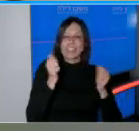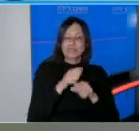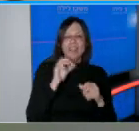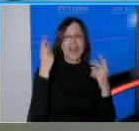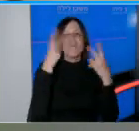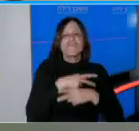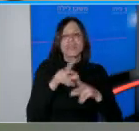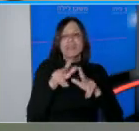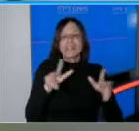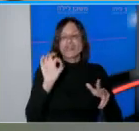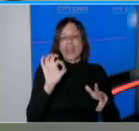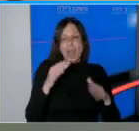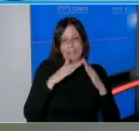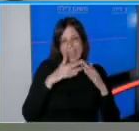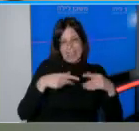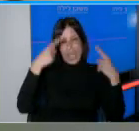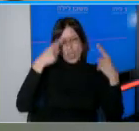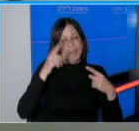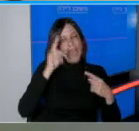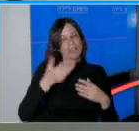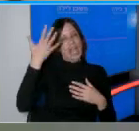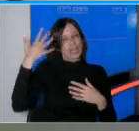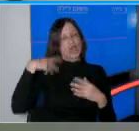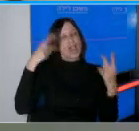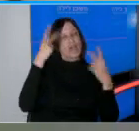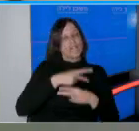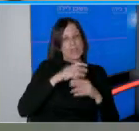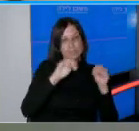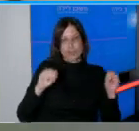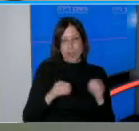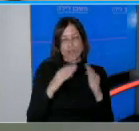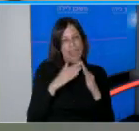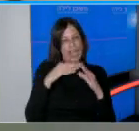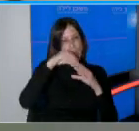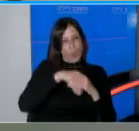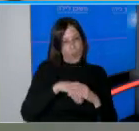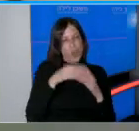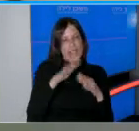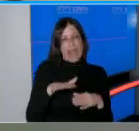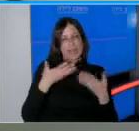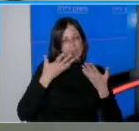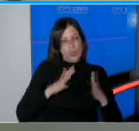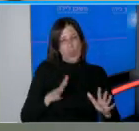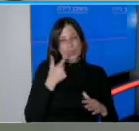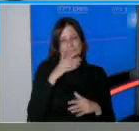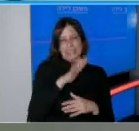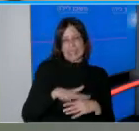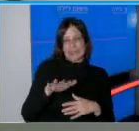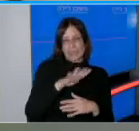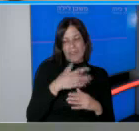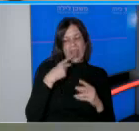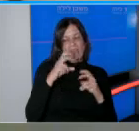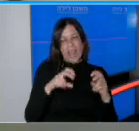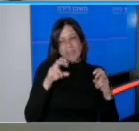אני חייבת לחזור אחורה, להבין את המשפחות שגרו, את הילדים שנולדו, את הסביבה, לפנח